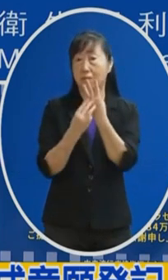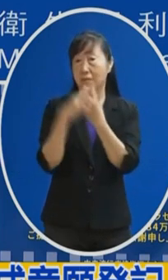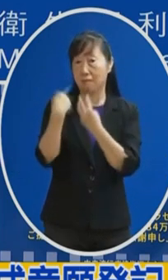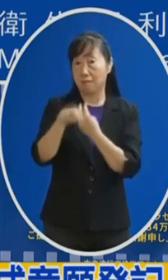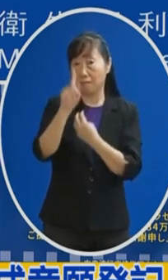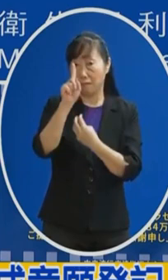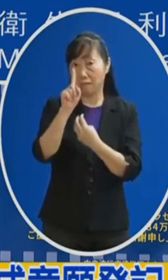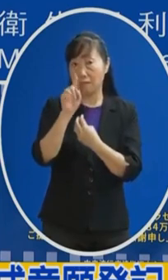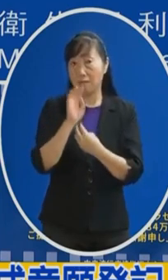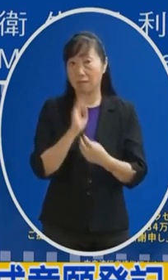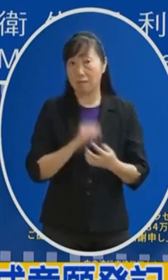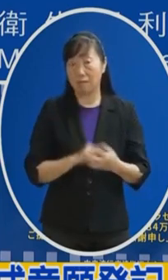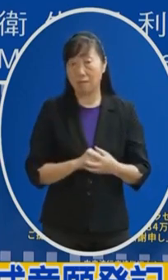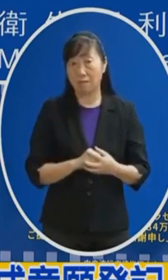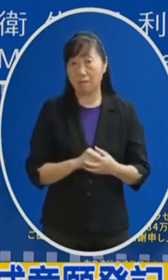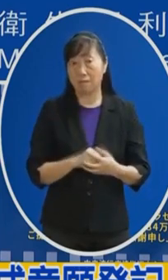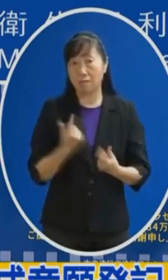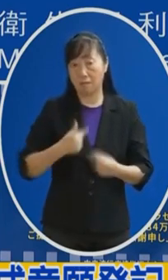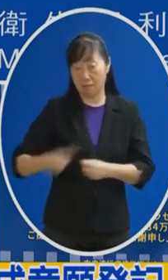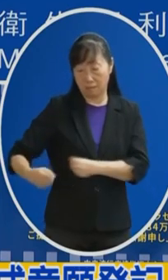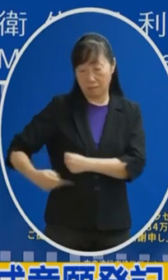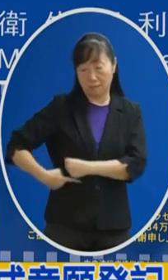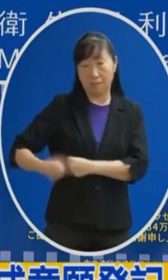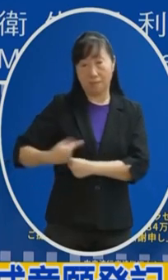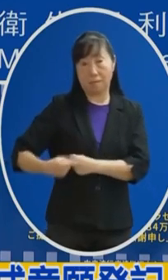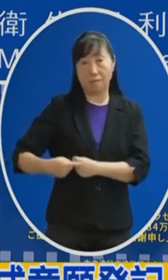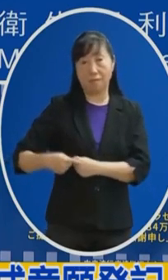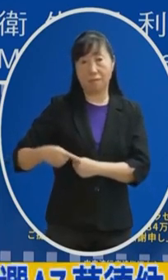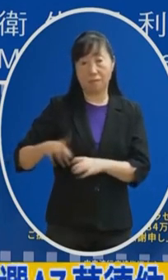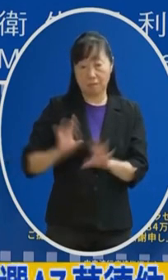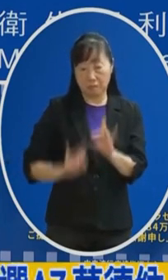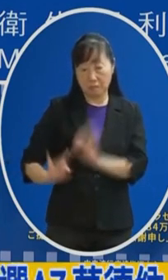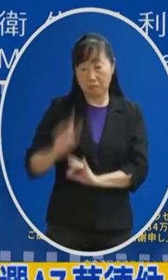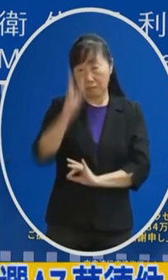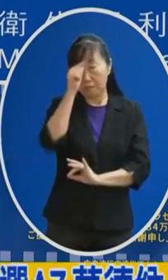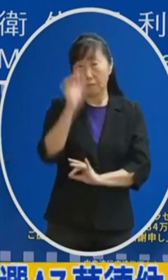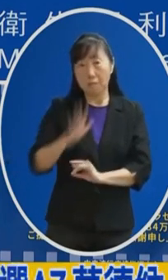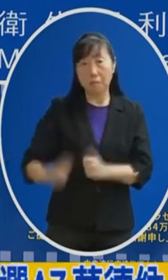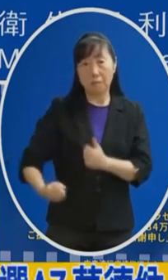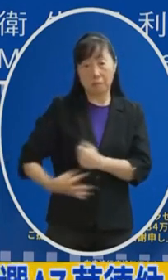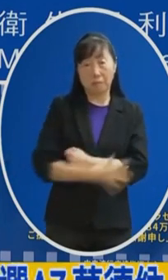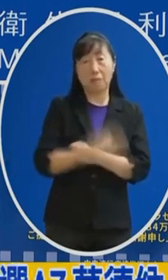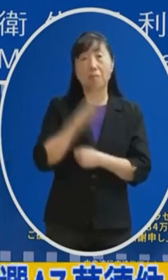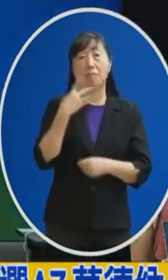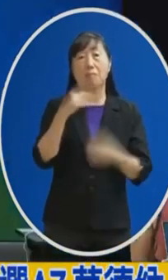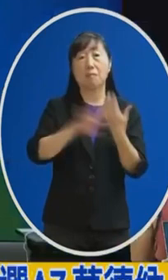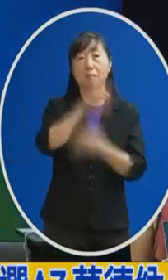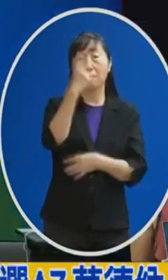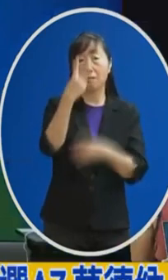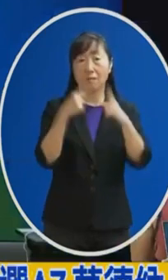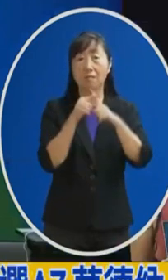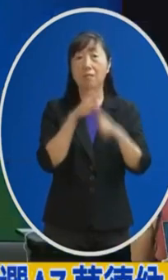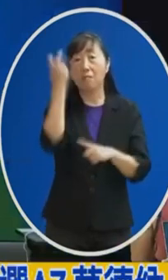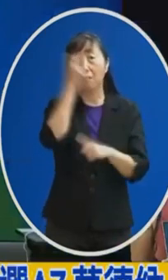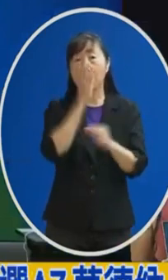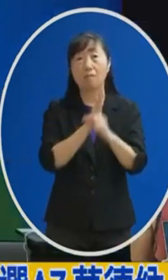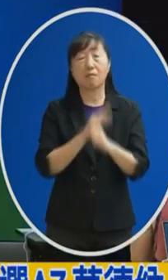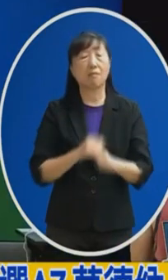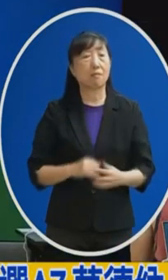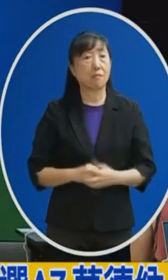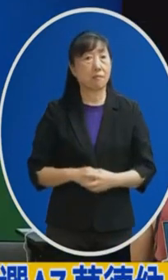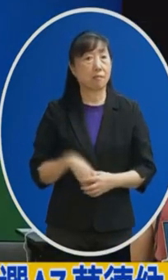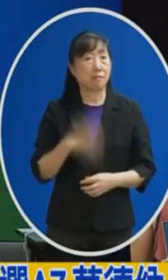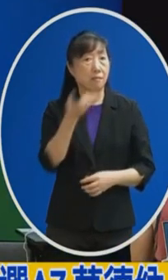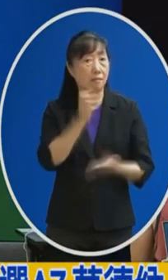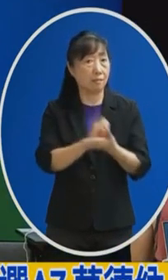胰胆道化脓性感染，另外还有2例带胰清以上。 我这边刚刚有跟大家